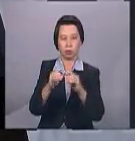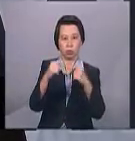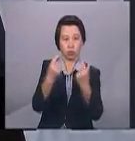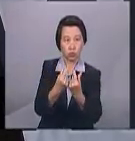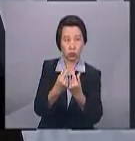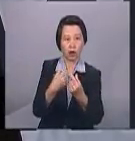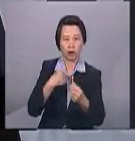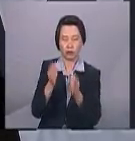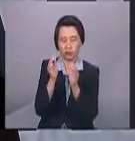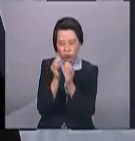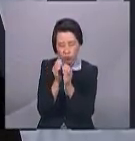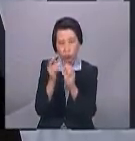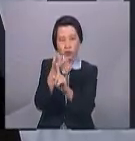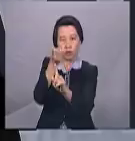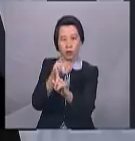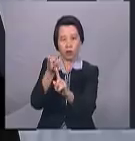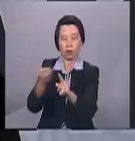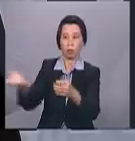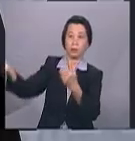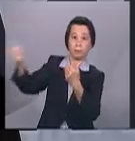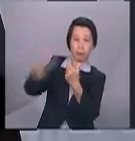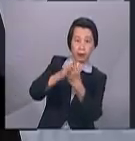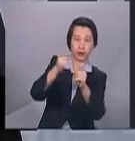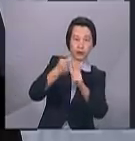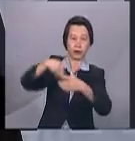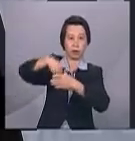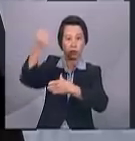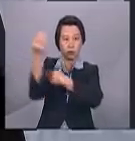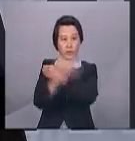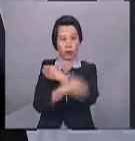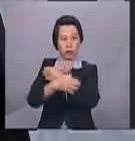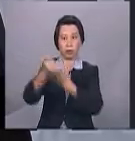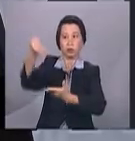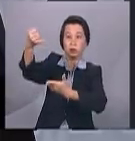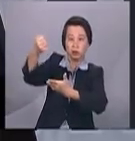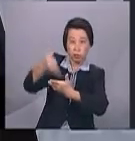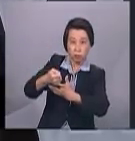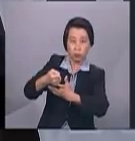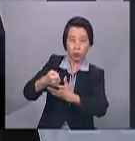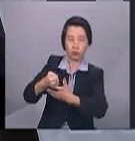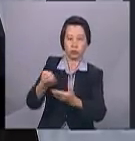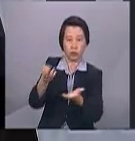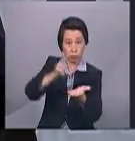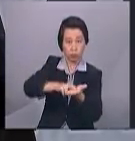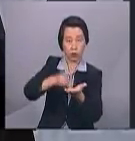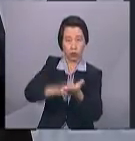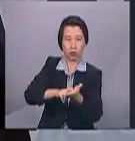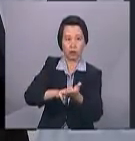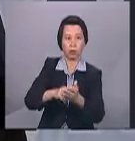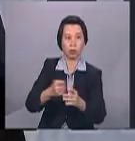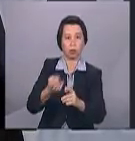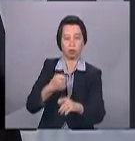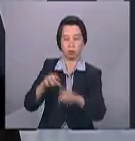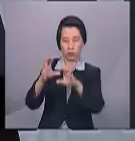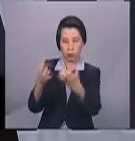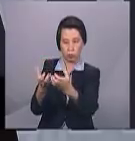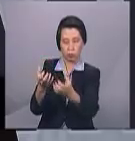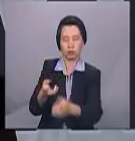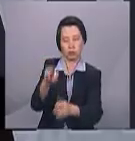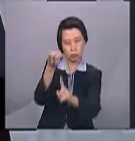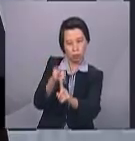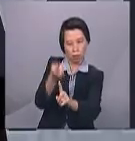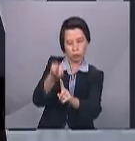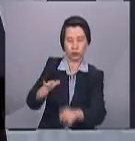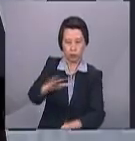cluster among those coming back from overseas, for example, imported cases that have been recorded. So Tabligh cluster is about 40% now.